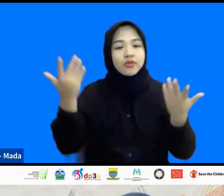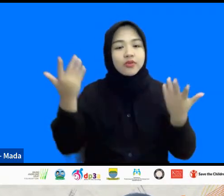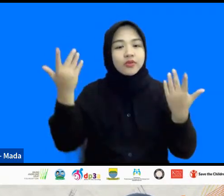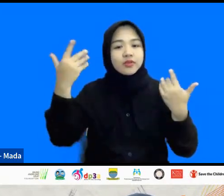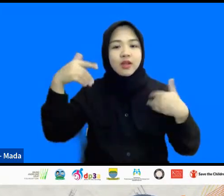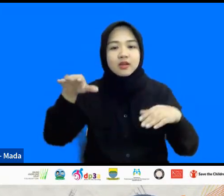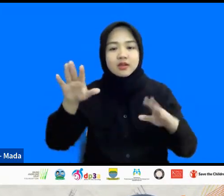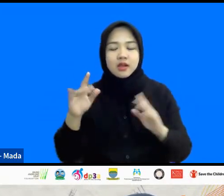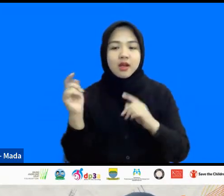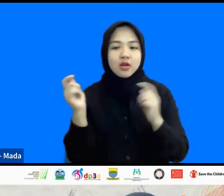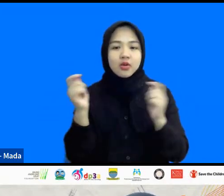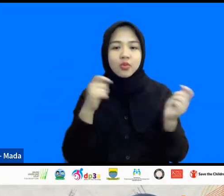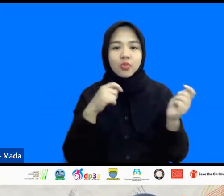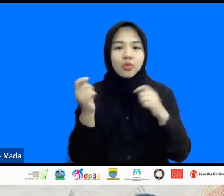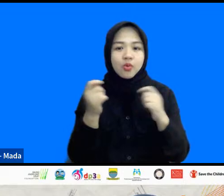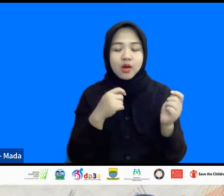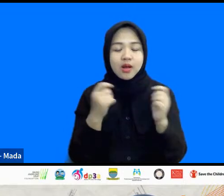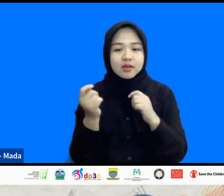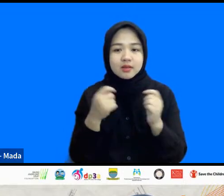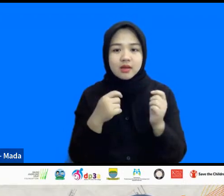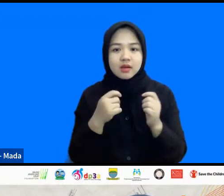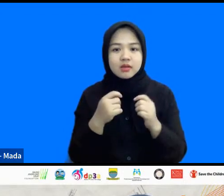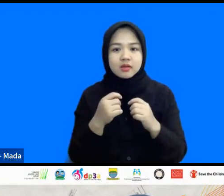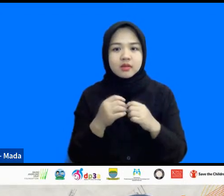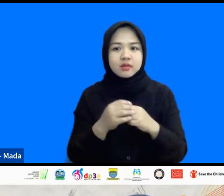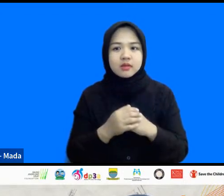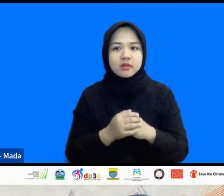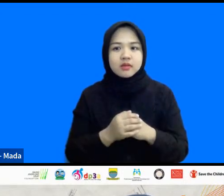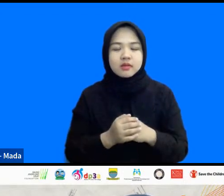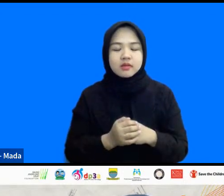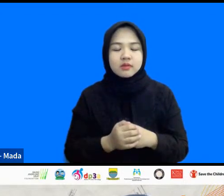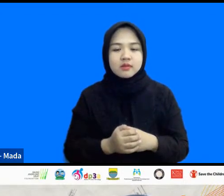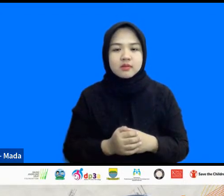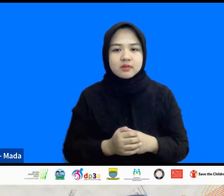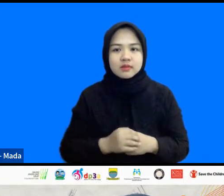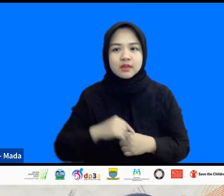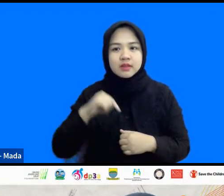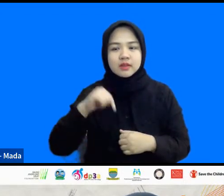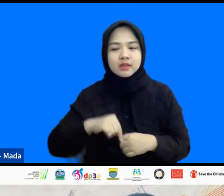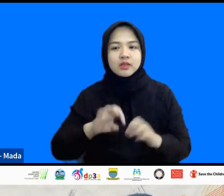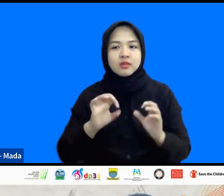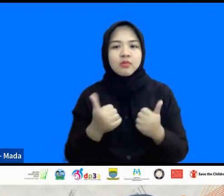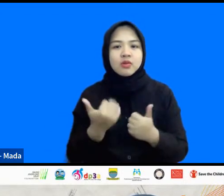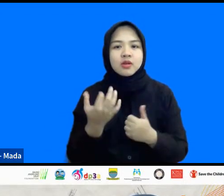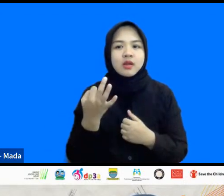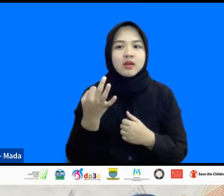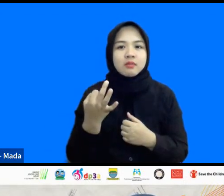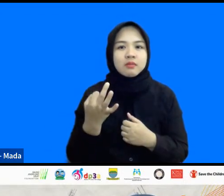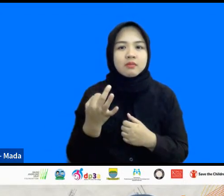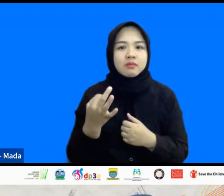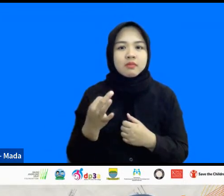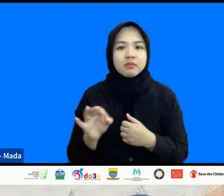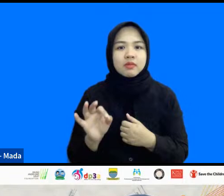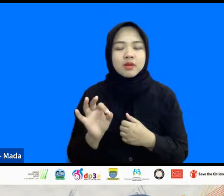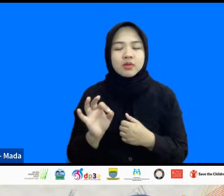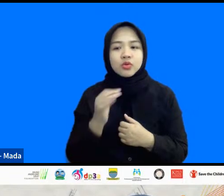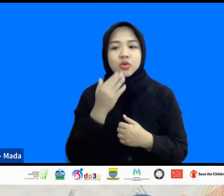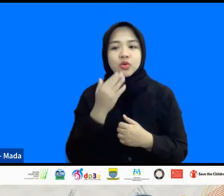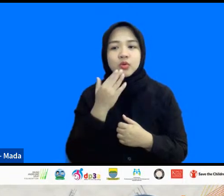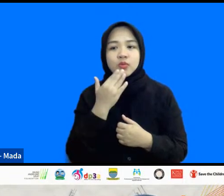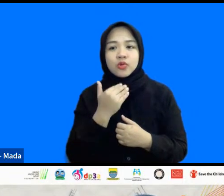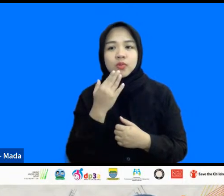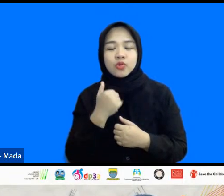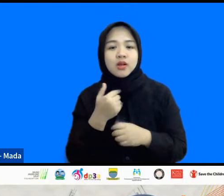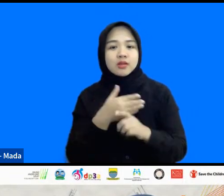tarian, wayang golek dan sebagainya seperti itu. Jadi ini memang sesuatu model yang baru yang mudah-mudahan lebih